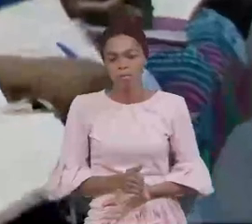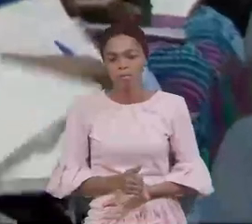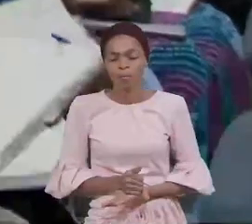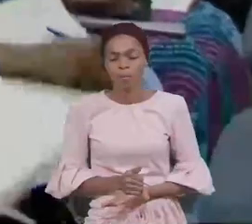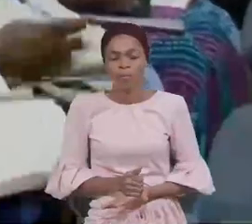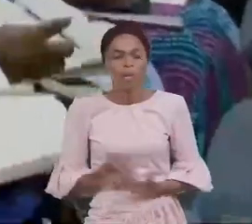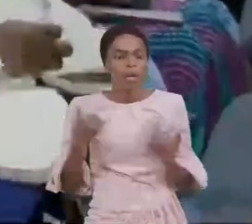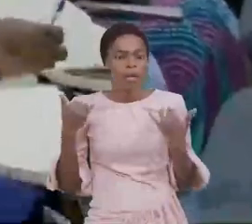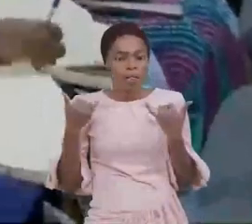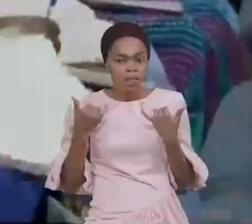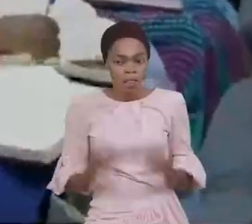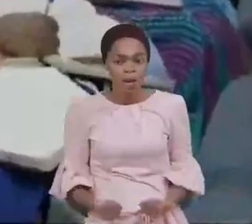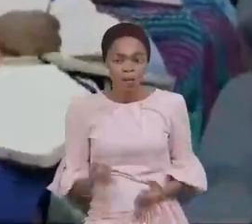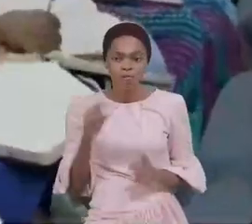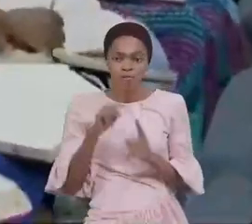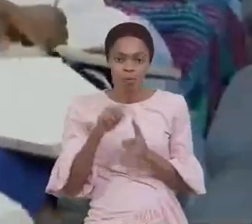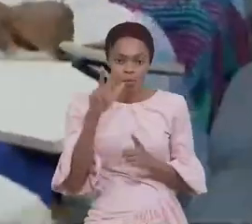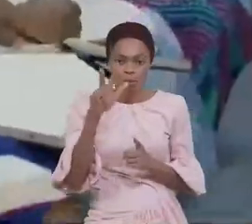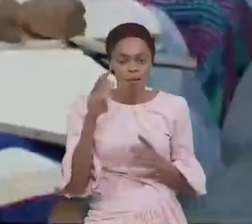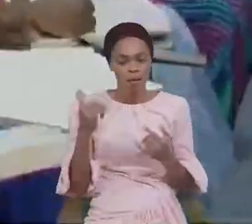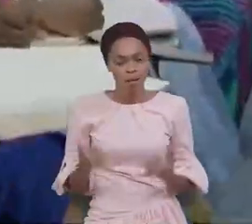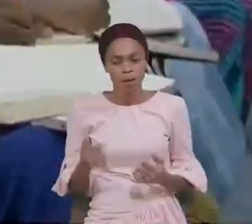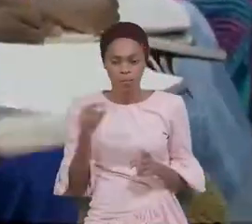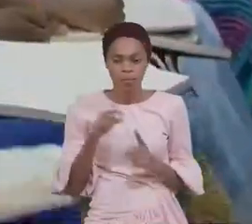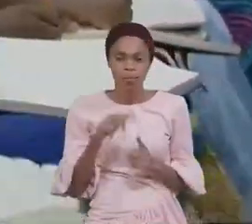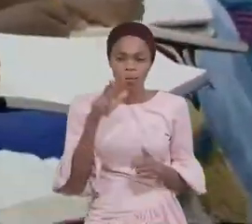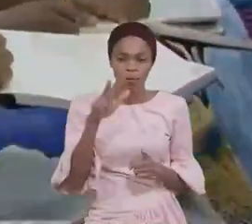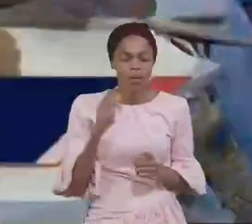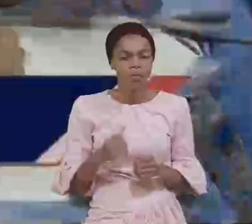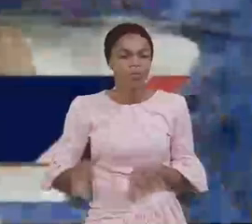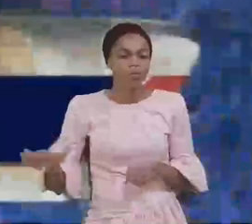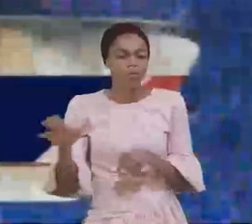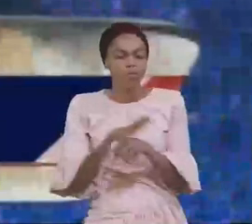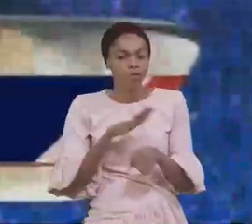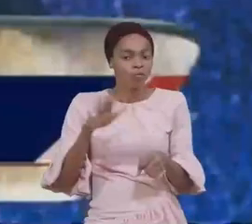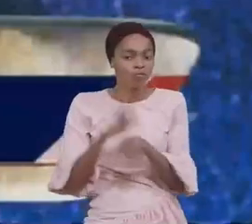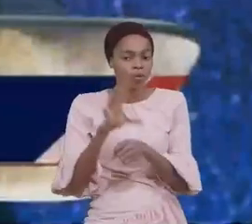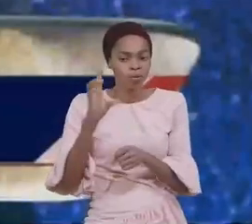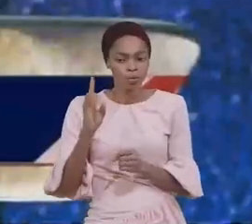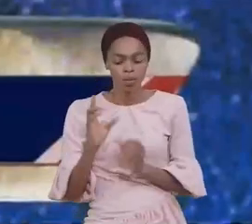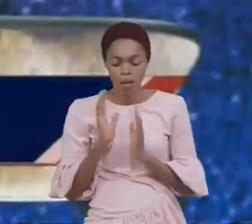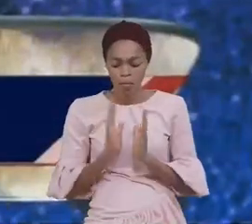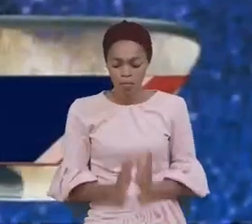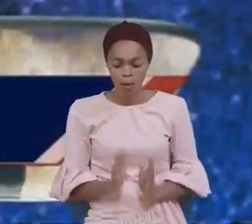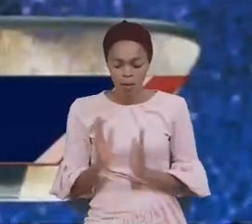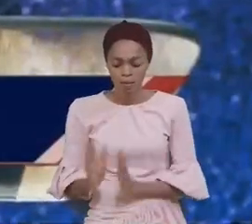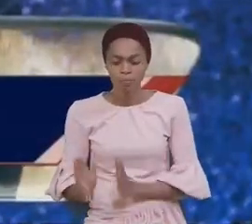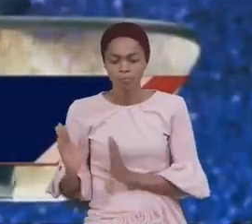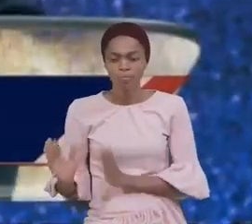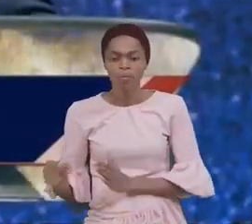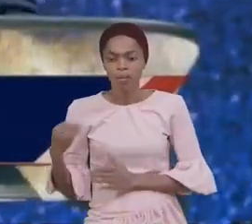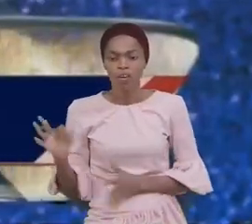Nous allons maintenant au troisième point. Troisième point, c'est le plan